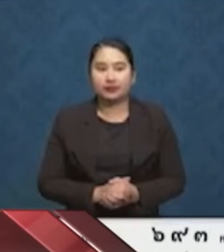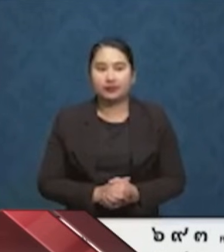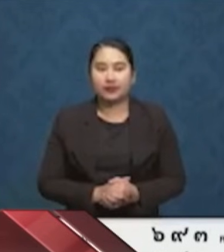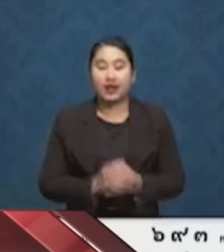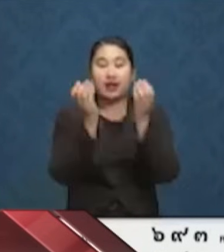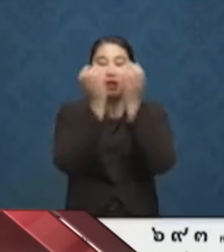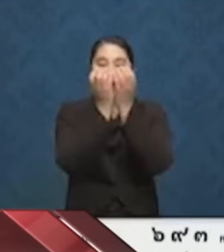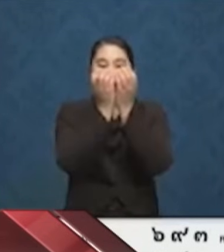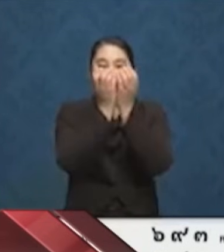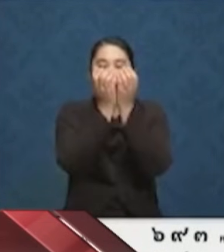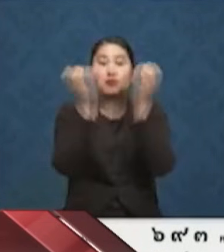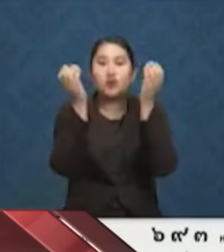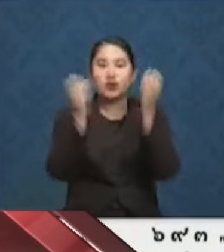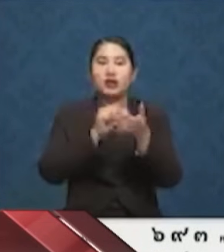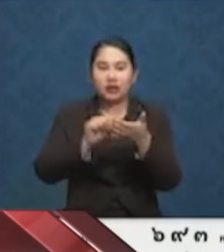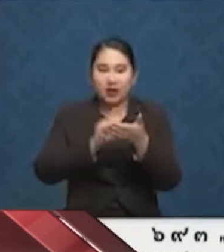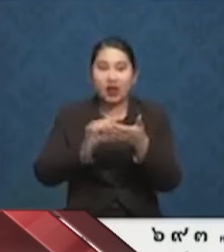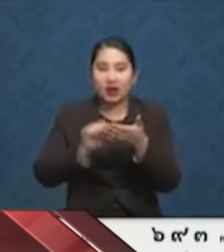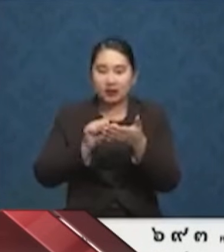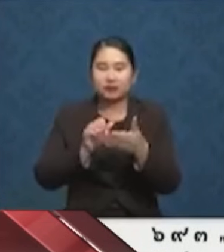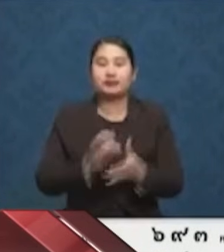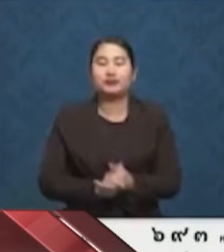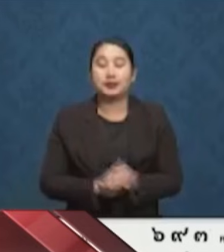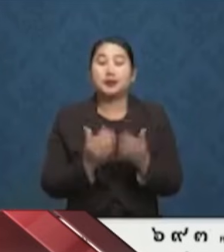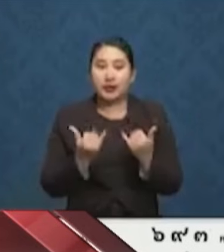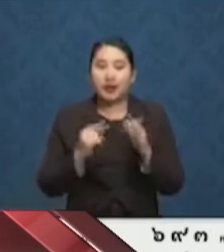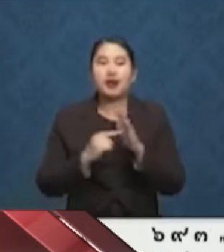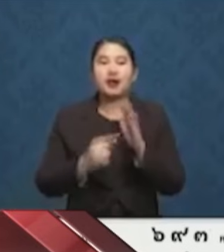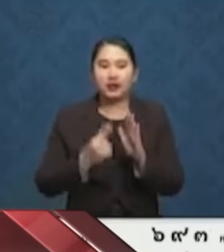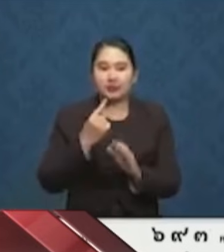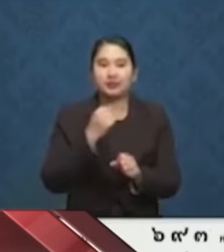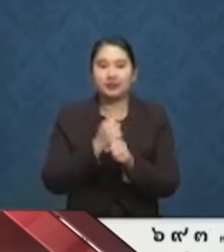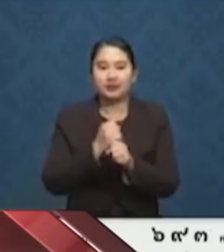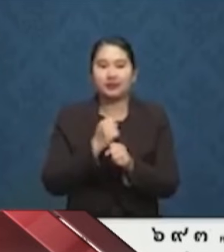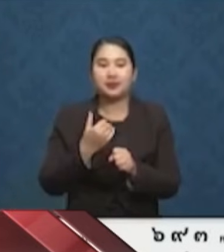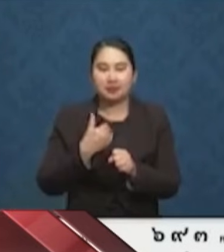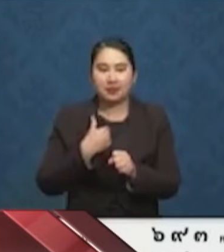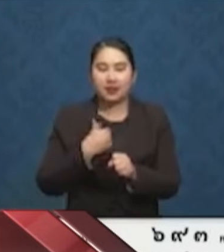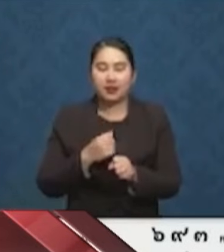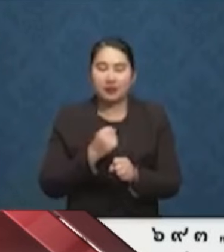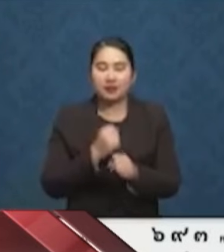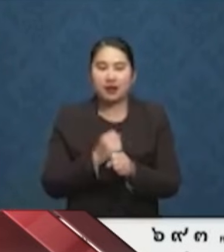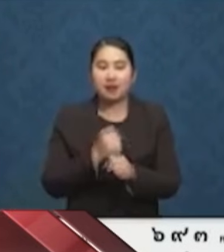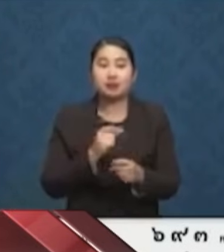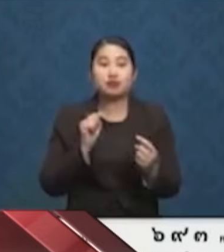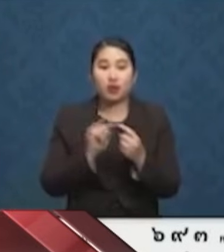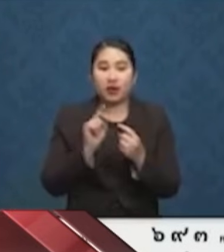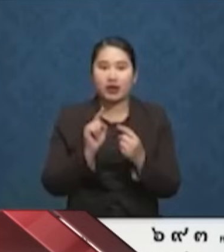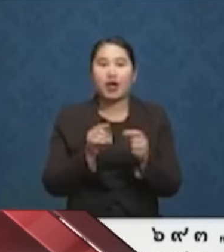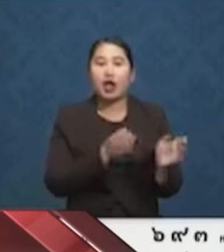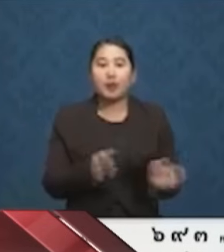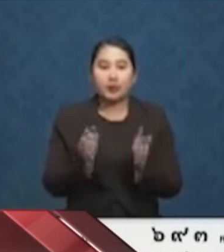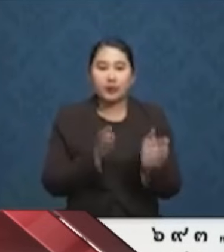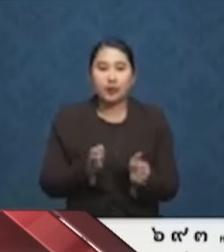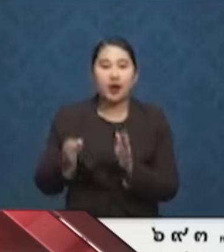แก้รัฐธรรมนูญนะคะก็เป็นการที่เราเริ่มทำแล้วเช่นกันนะคะแล้วก็ต้องมีการเร่งรัดดำเนินการผ่านกระบวนการ